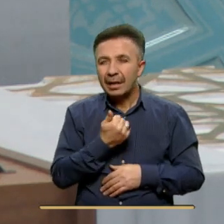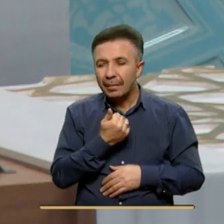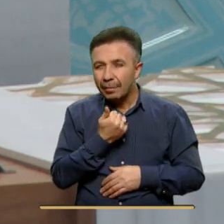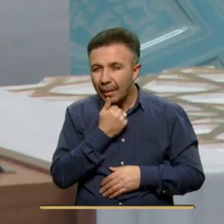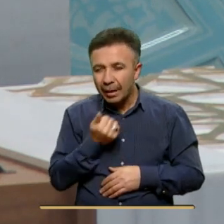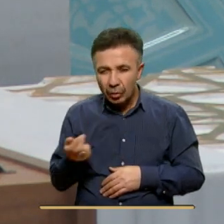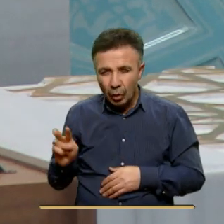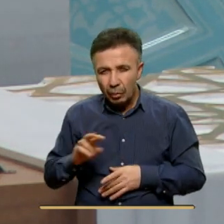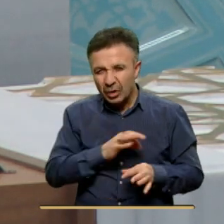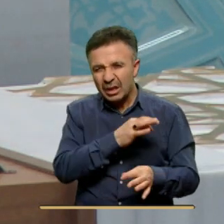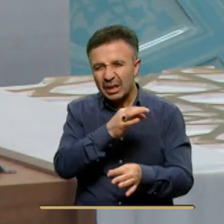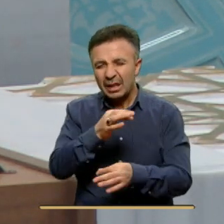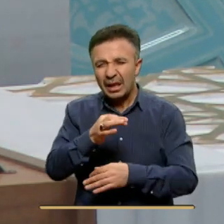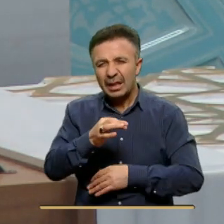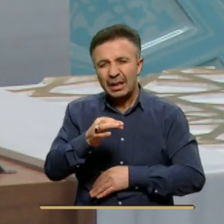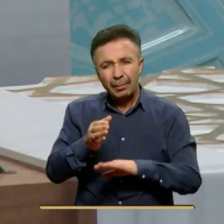hakkına giremez.